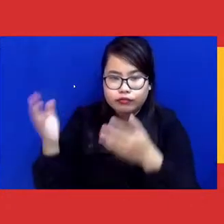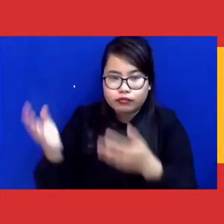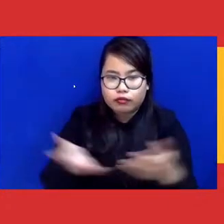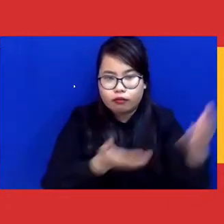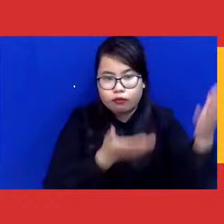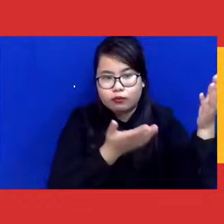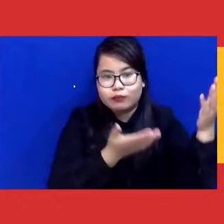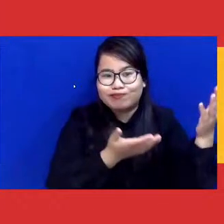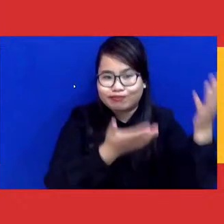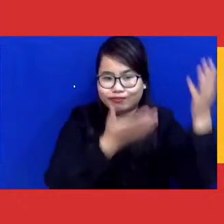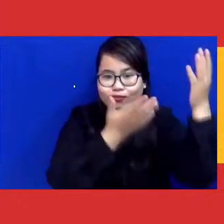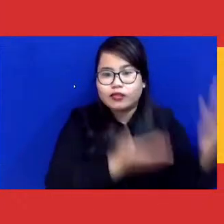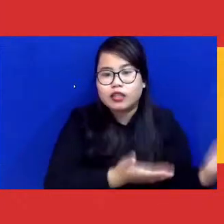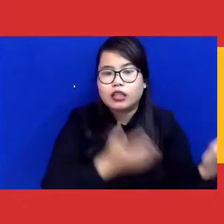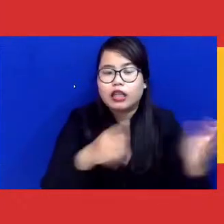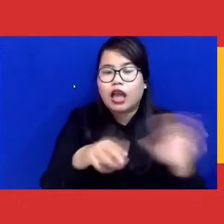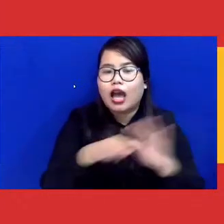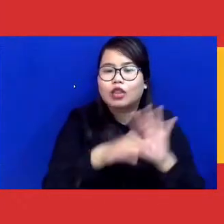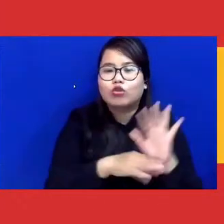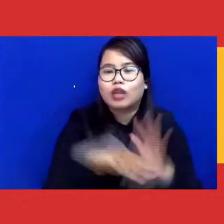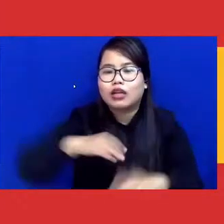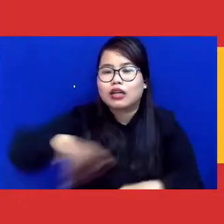Silakan, ini ya. Peraturan daerah yang sudah ada,